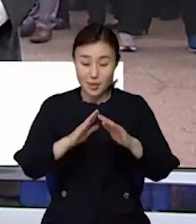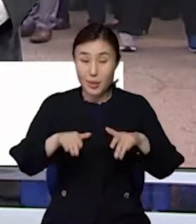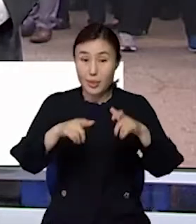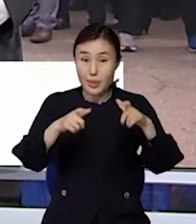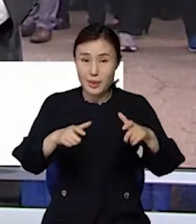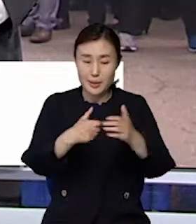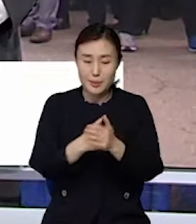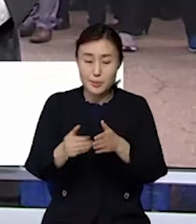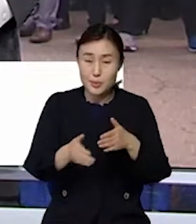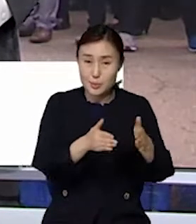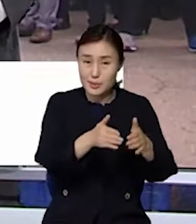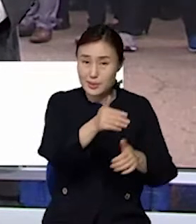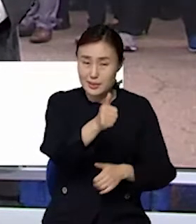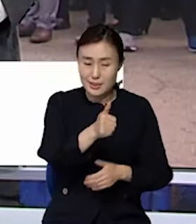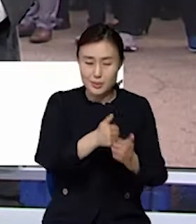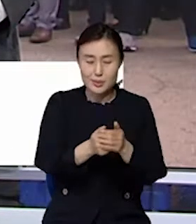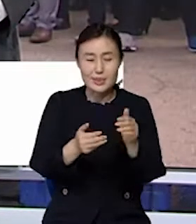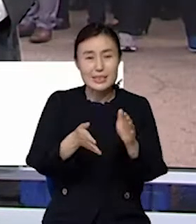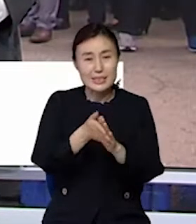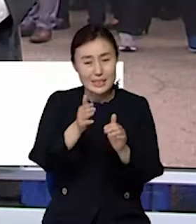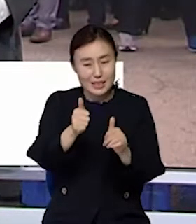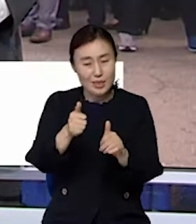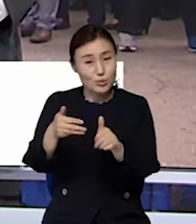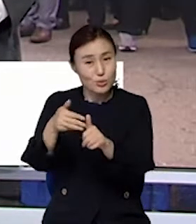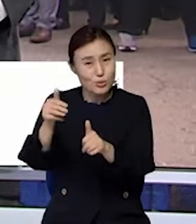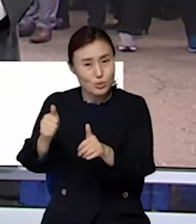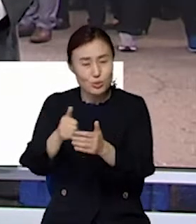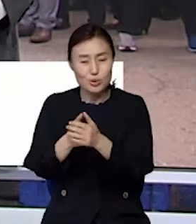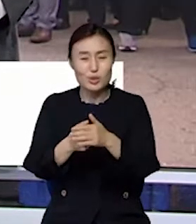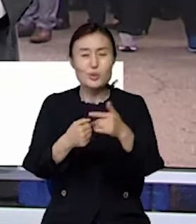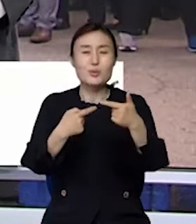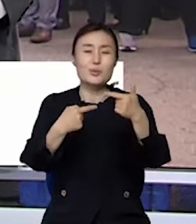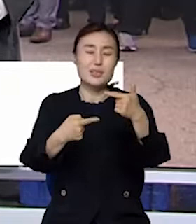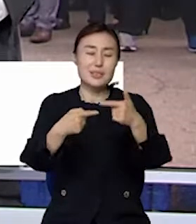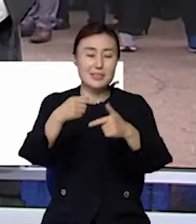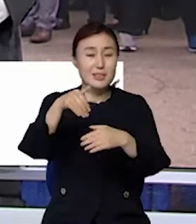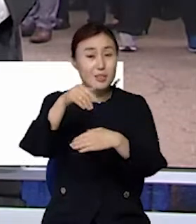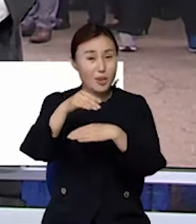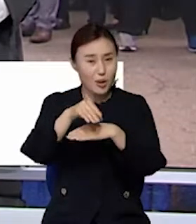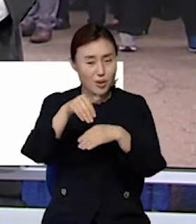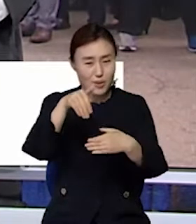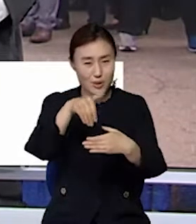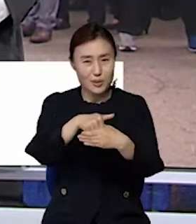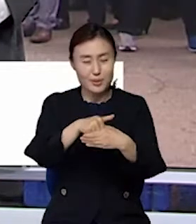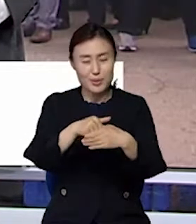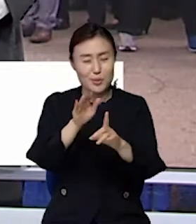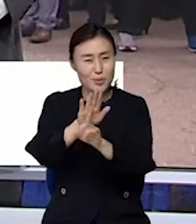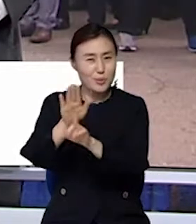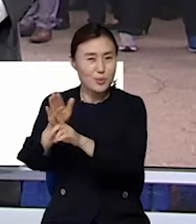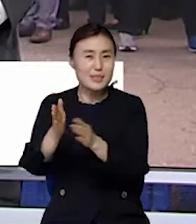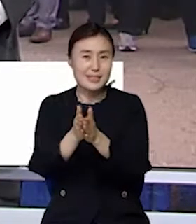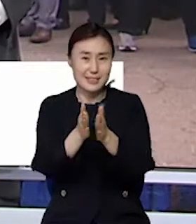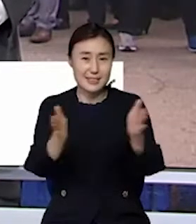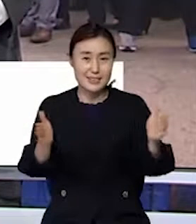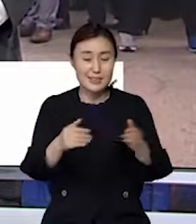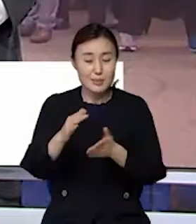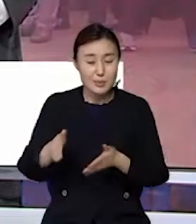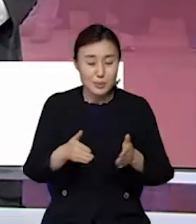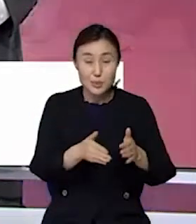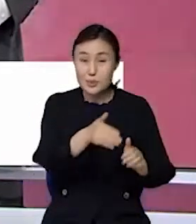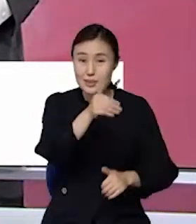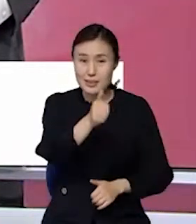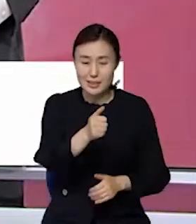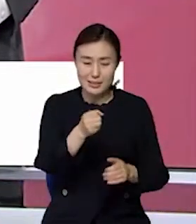전남에서도 도지사를 비롯한 시장 군수와 지방의원을 뽑는 6.1 지방선거 공식 선거전이 시작됐습니다.